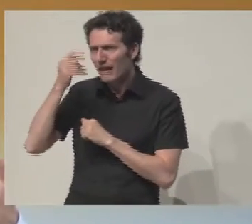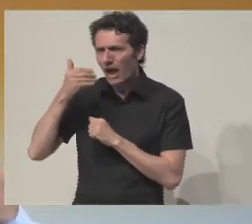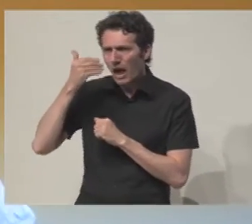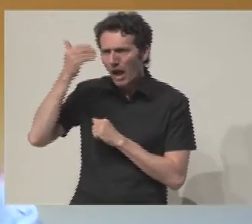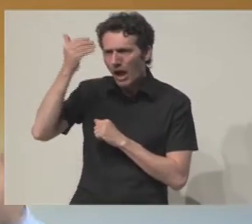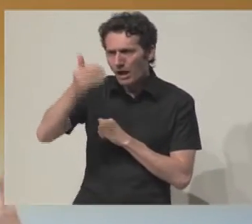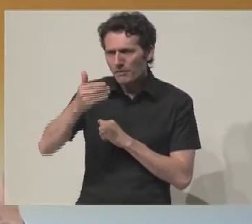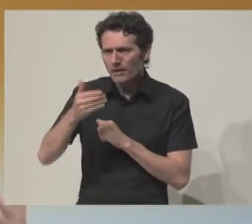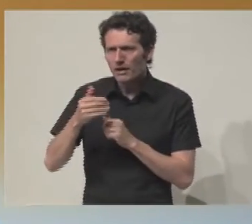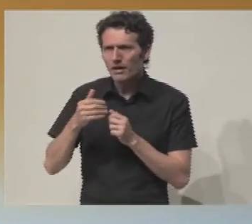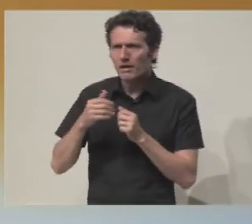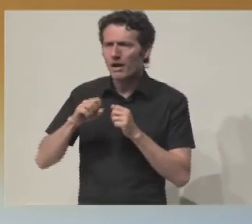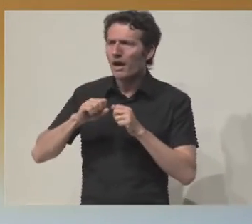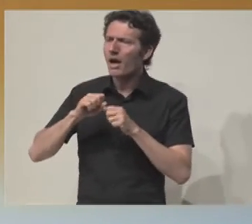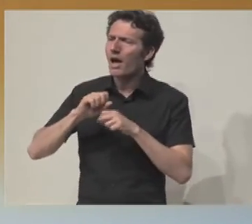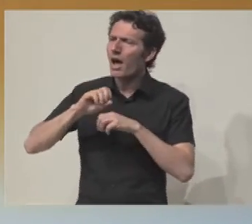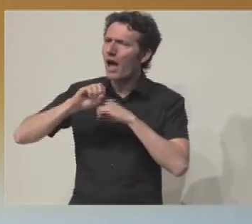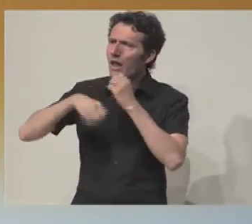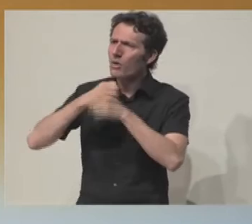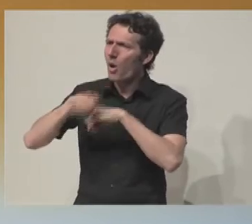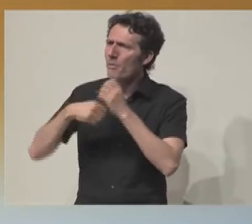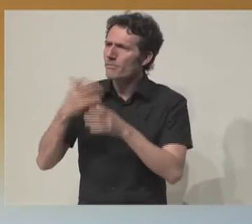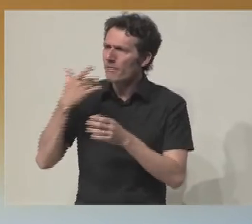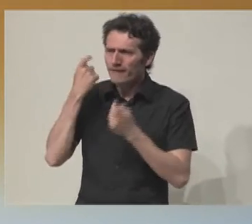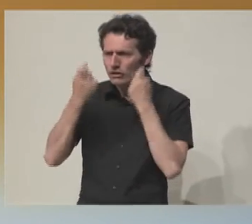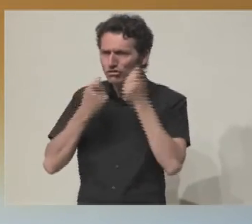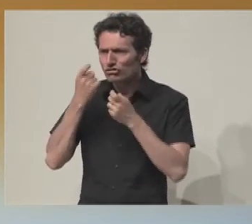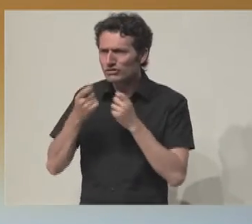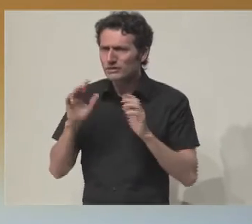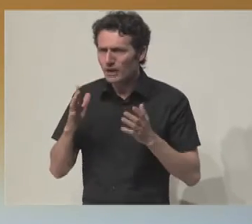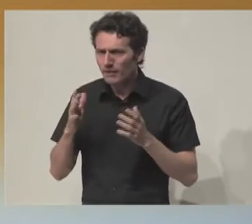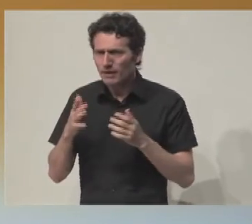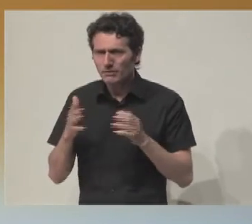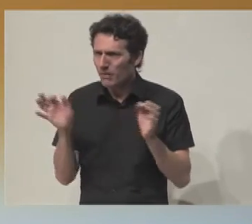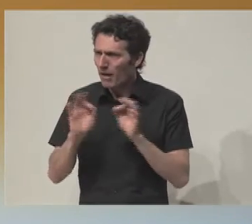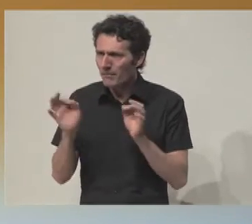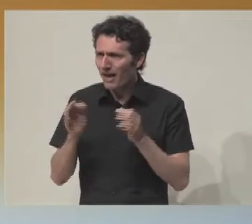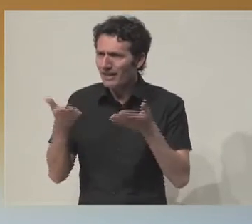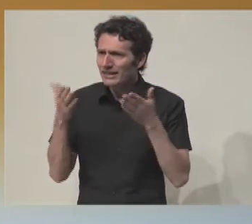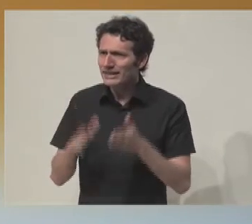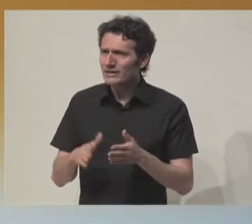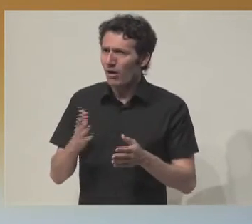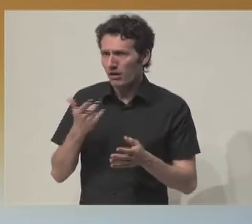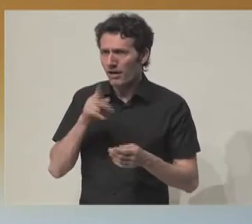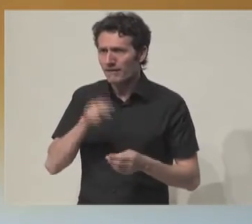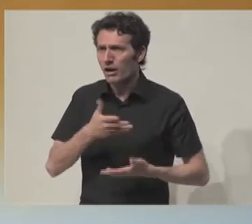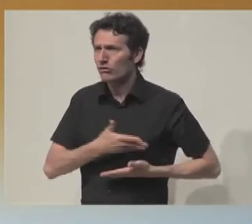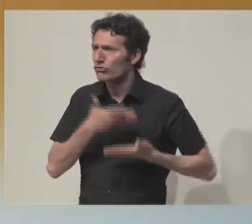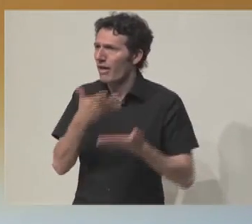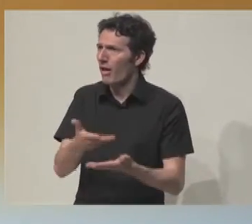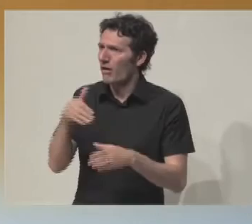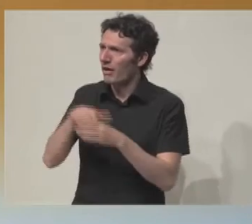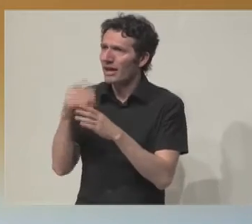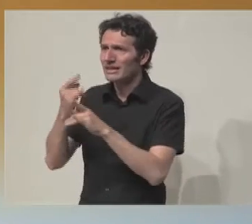font la tonne ils font la réflexion sur l'atome il n'y a pas eu de décision plus généreuses dans l'histoire de l'humanité